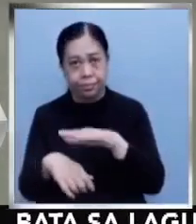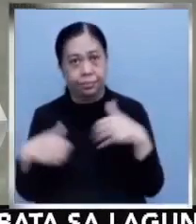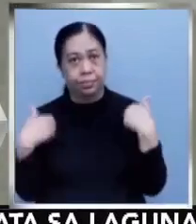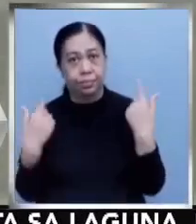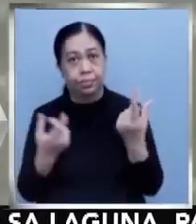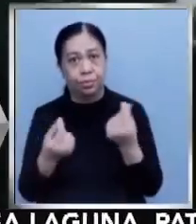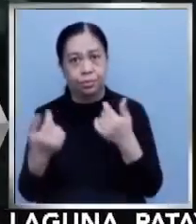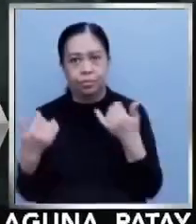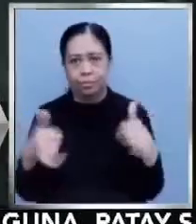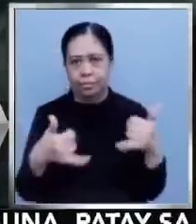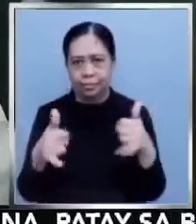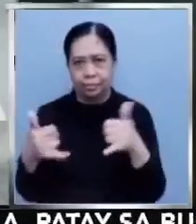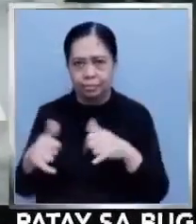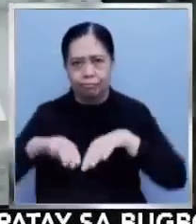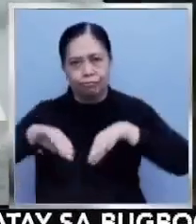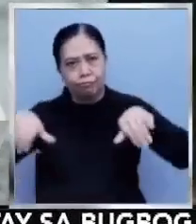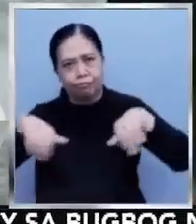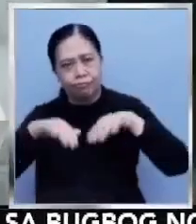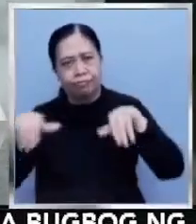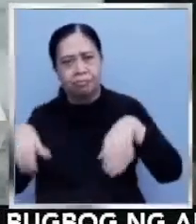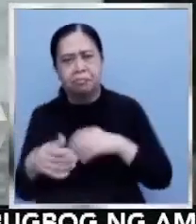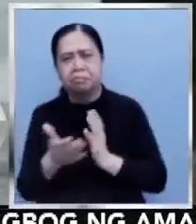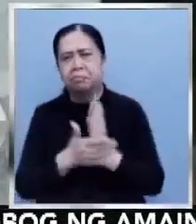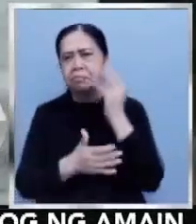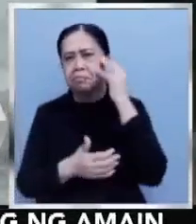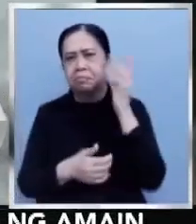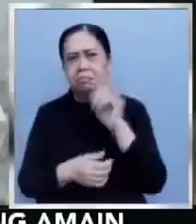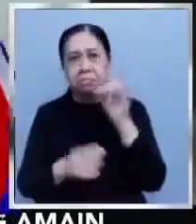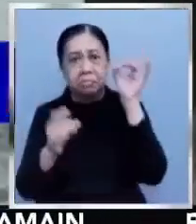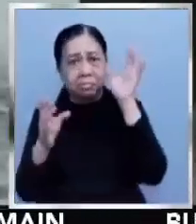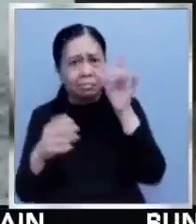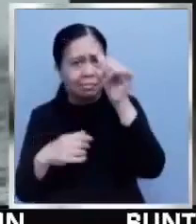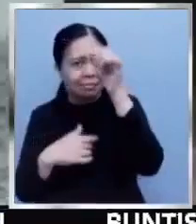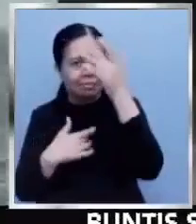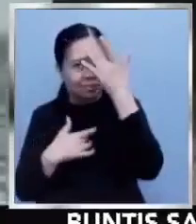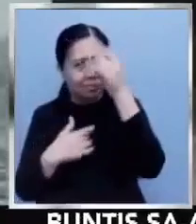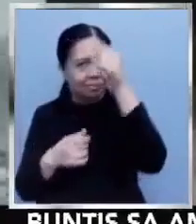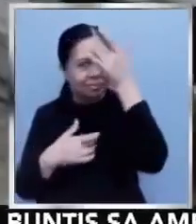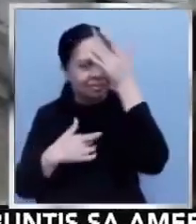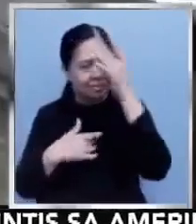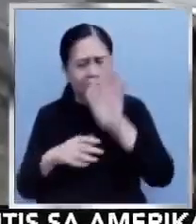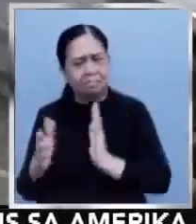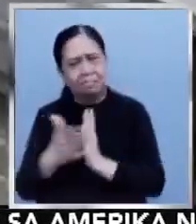naligo rito. Di alintana ang peligro ng maruming tubig.